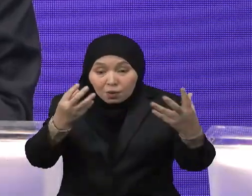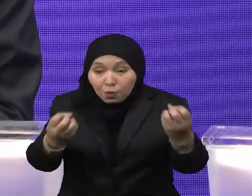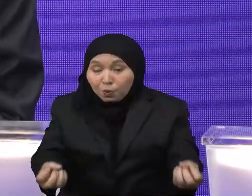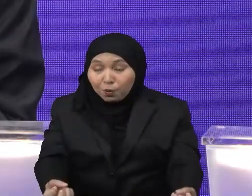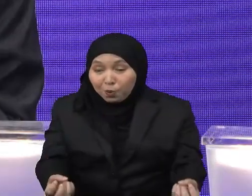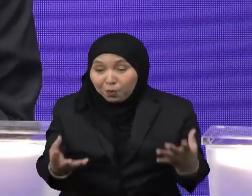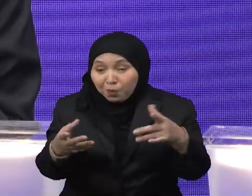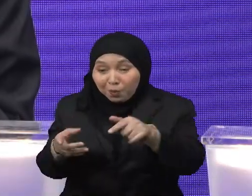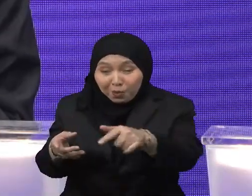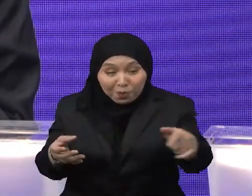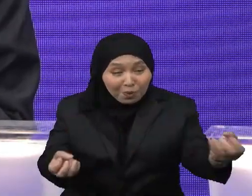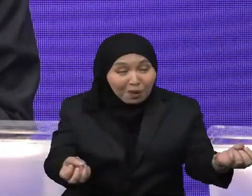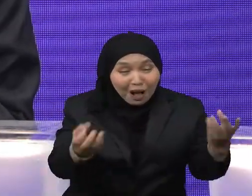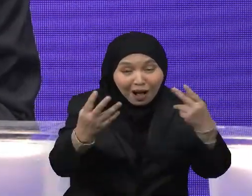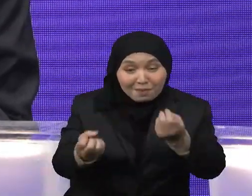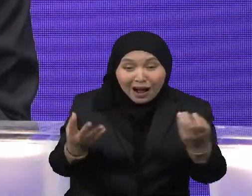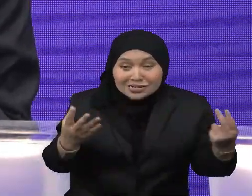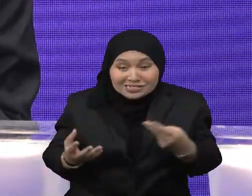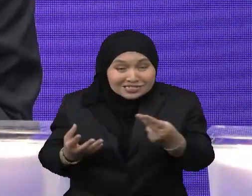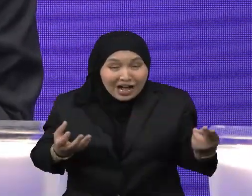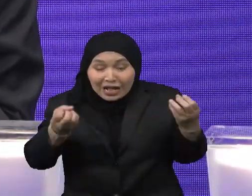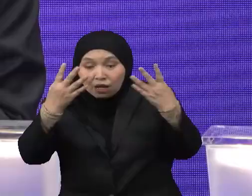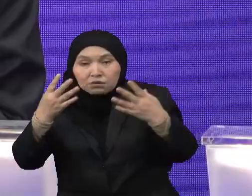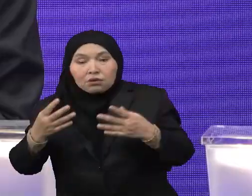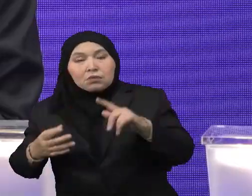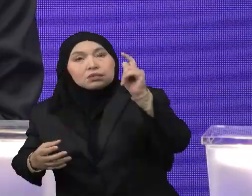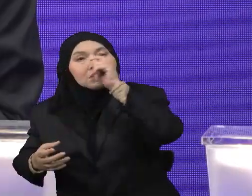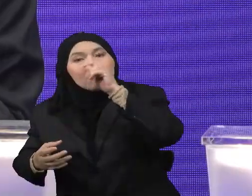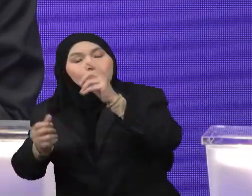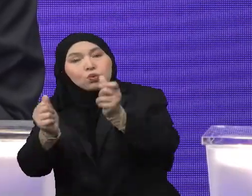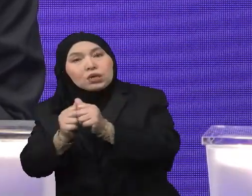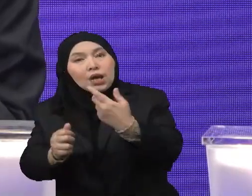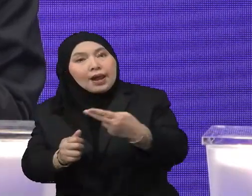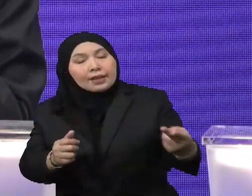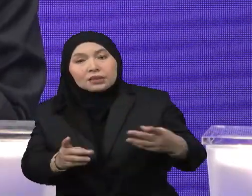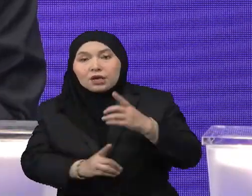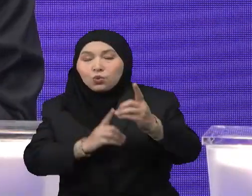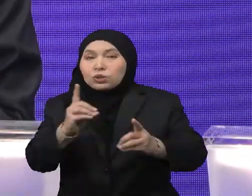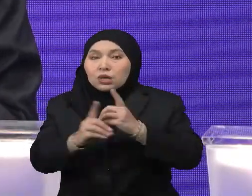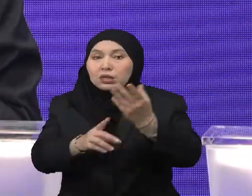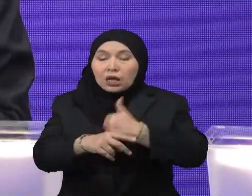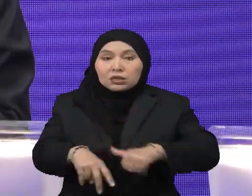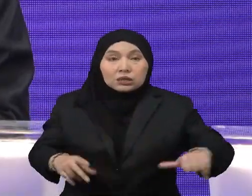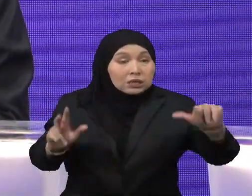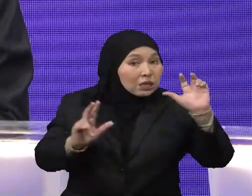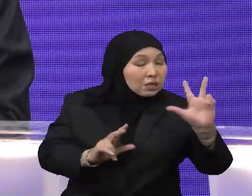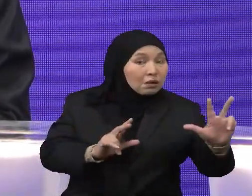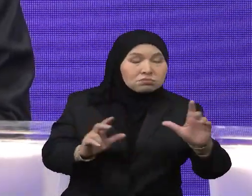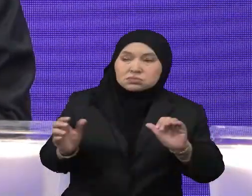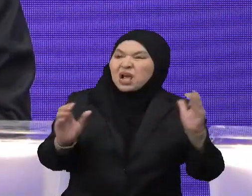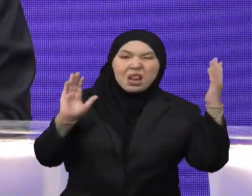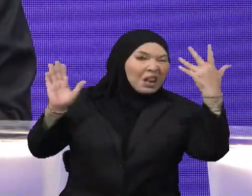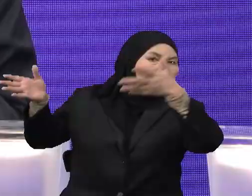banyak berada di bawah Jadi mereka tertipu dengan harta dunia yang ketiga mereka meninggalkan Nabi Shallallahu Alaihi